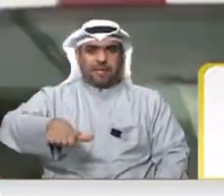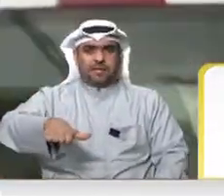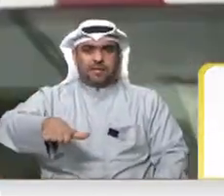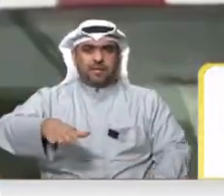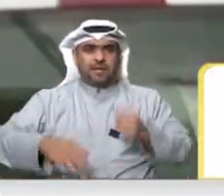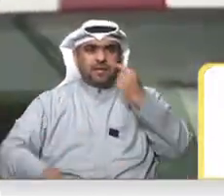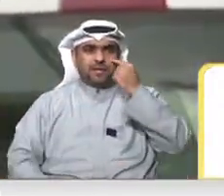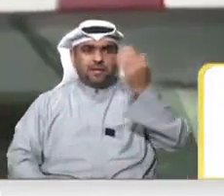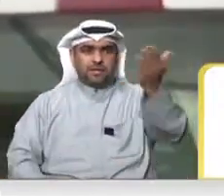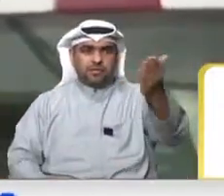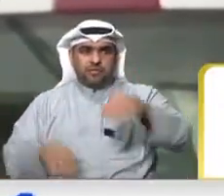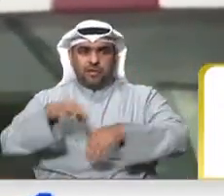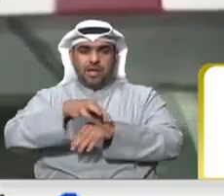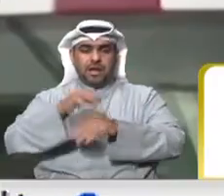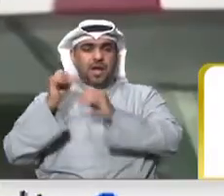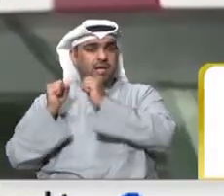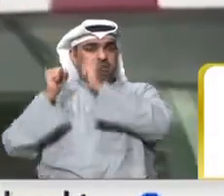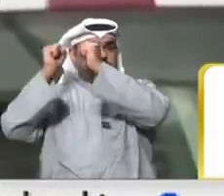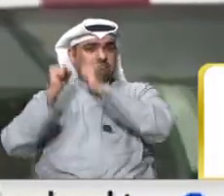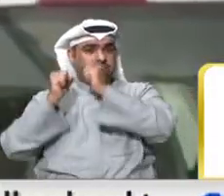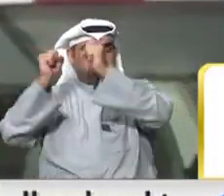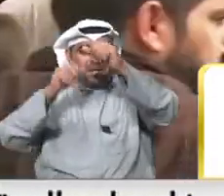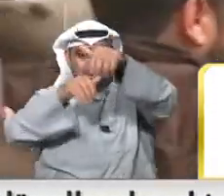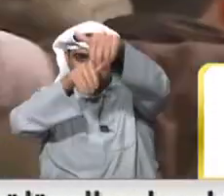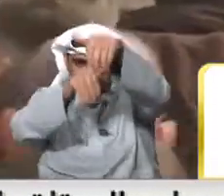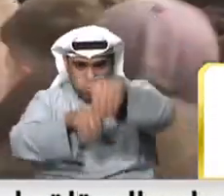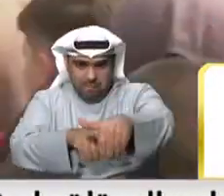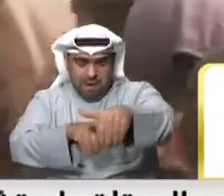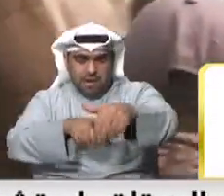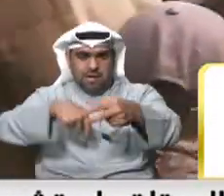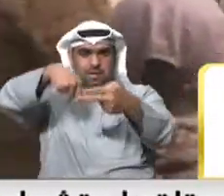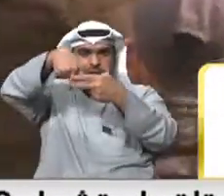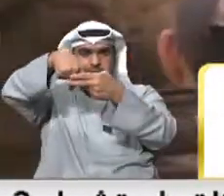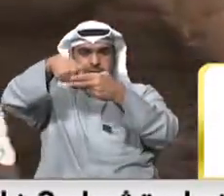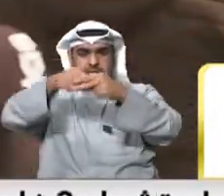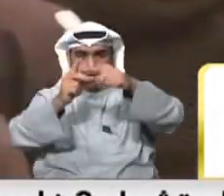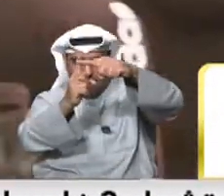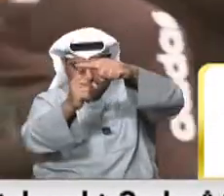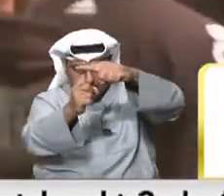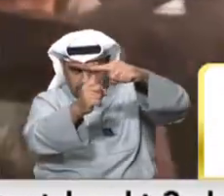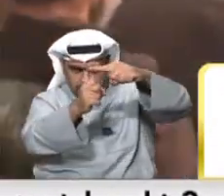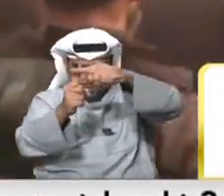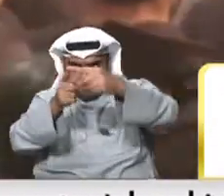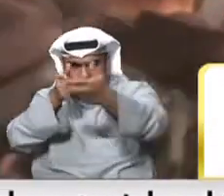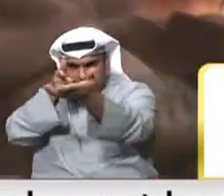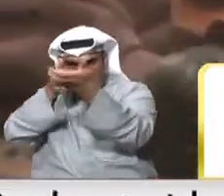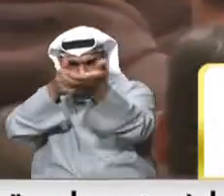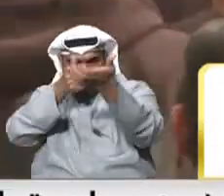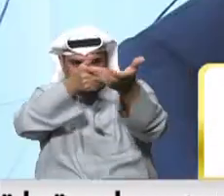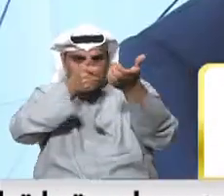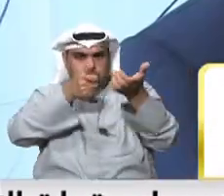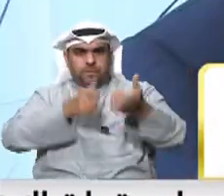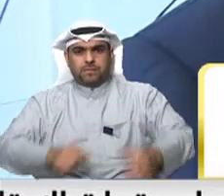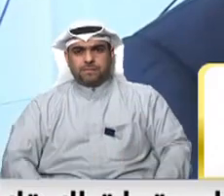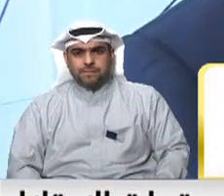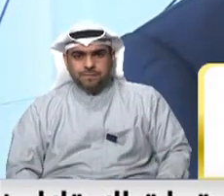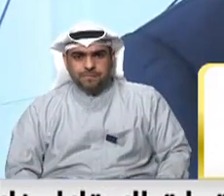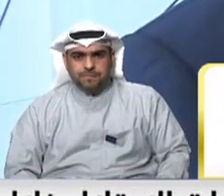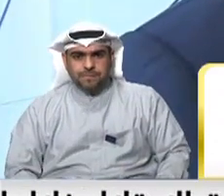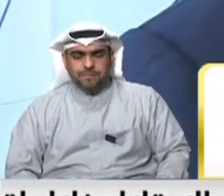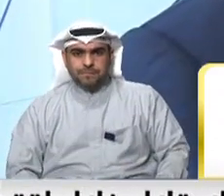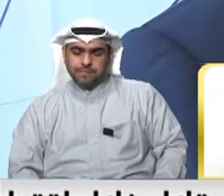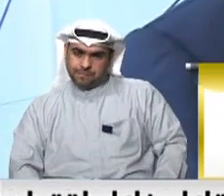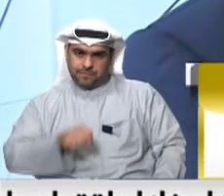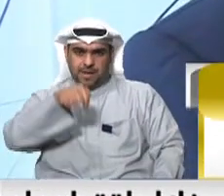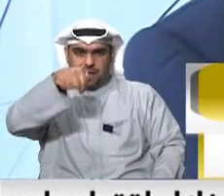في أكثر من نقطة وسط اشتباكات وانفجارات واقتحامات للمنازل. المقاومة خيارا يتعزز،